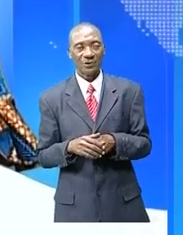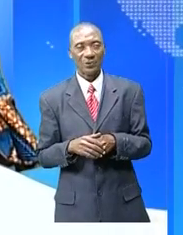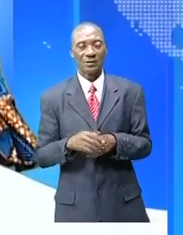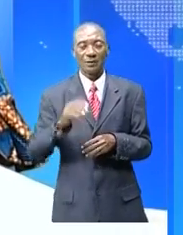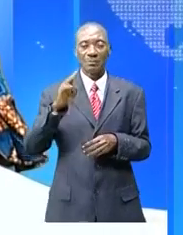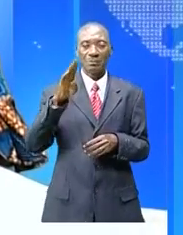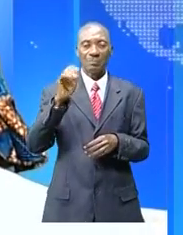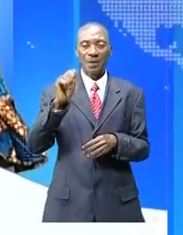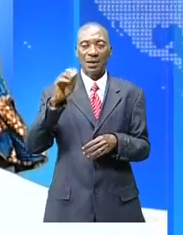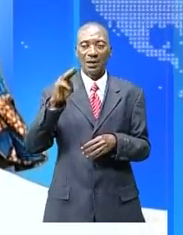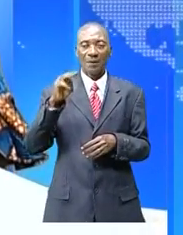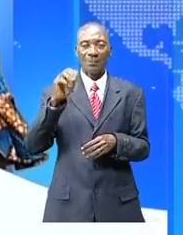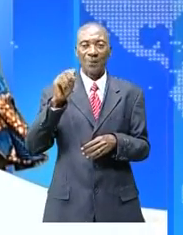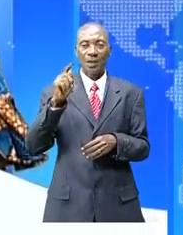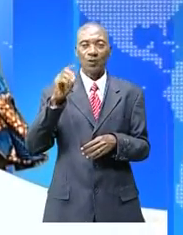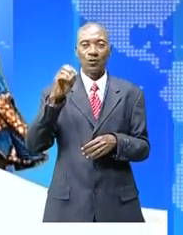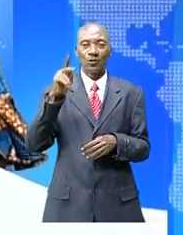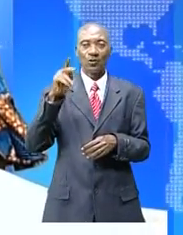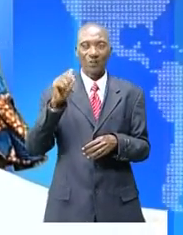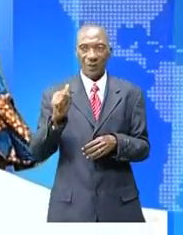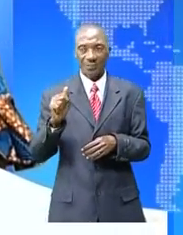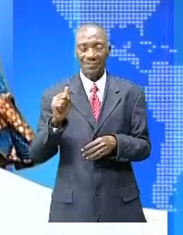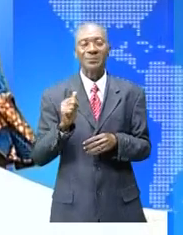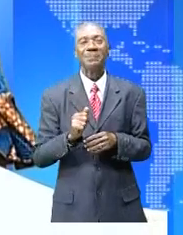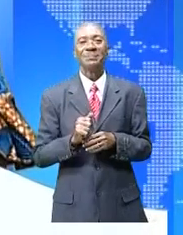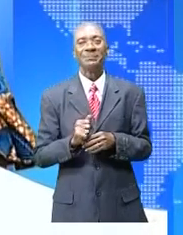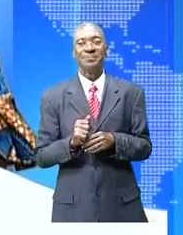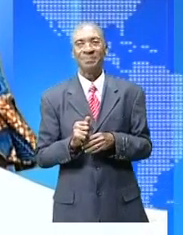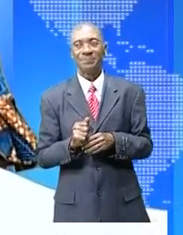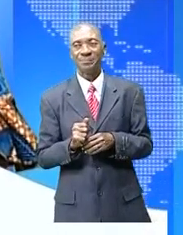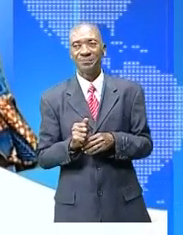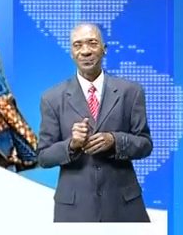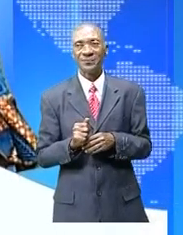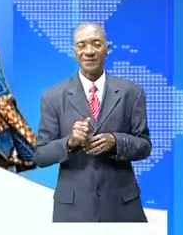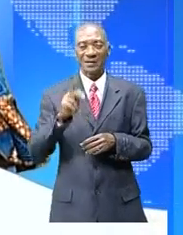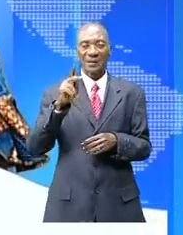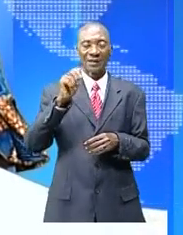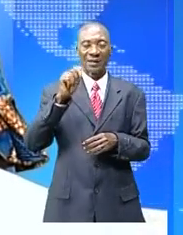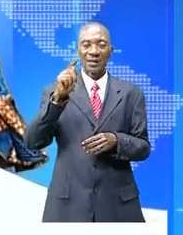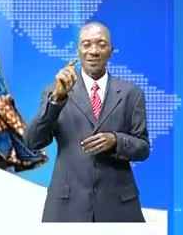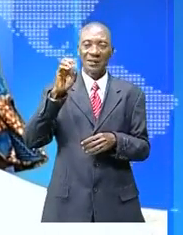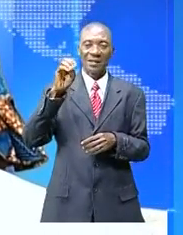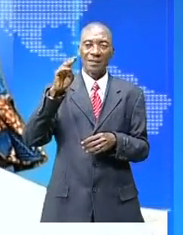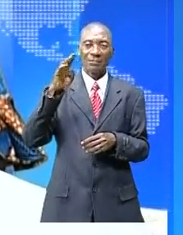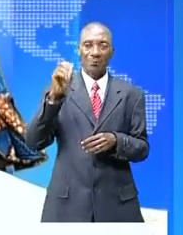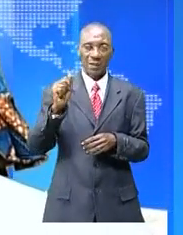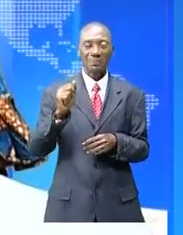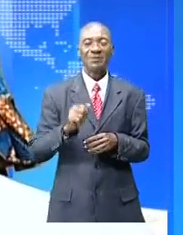Banatosha Bengerigen, EM Adem, Katema Ilunga Eli,